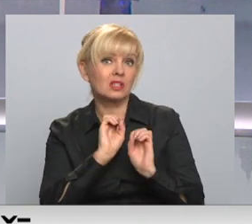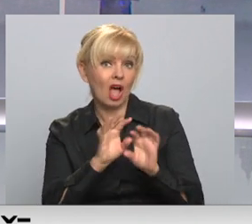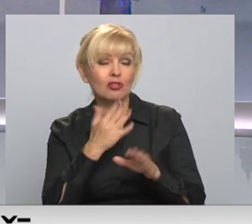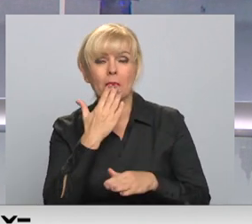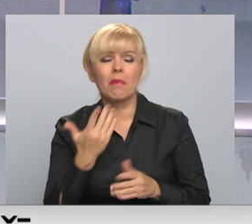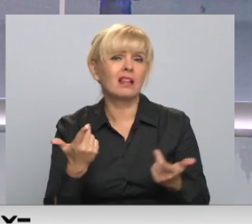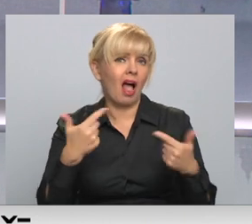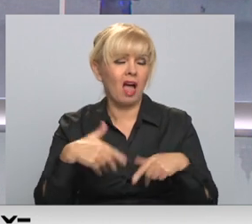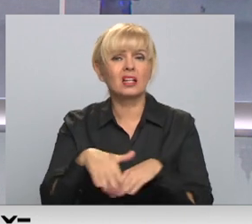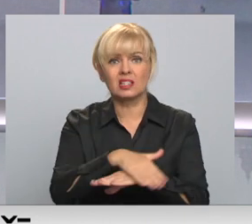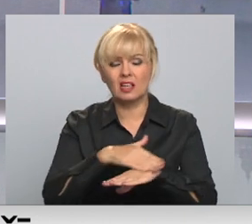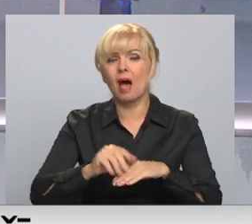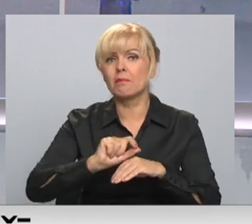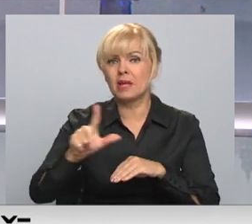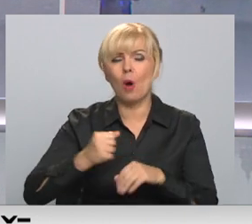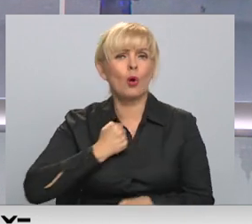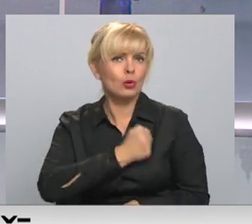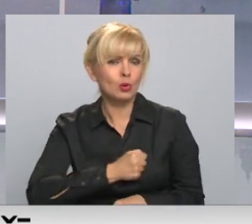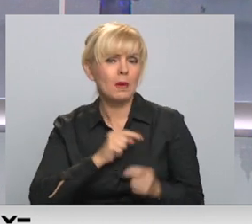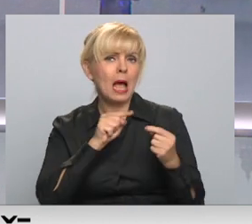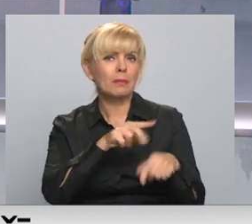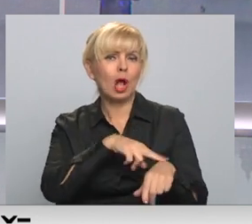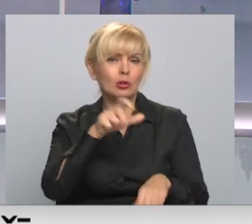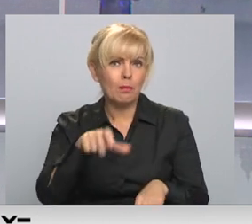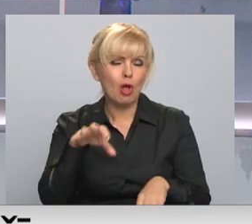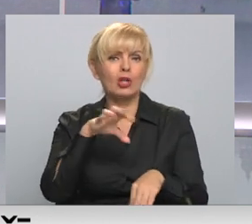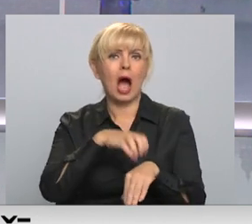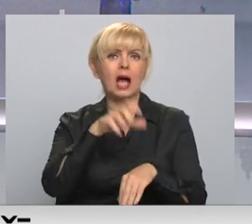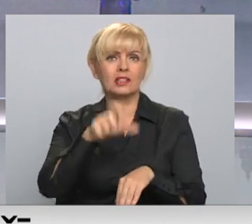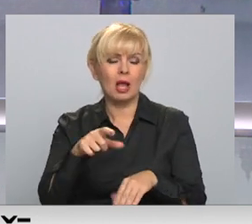pēdējā laikā sabiedrībā pieauga agresija pret policistiem, mediķiem un arī žurnālistiem.